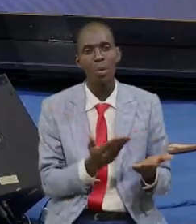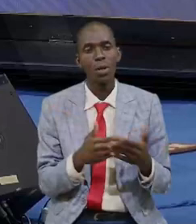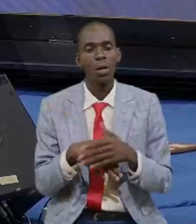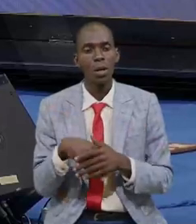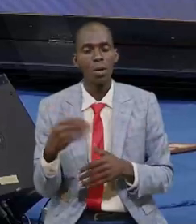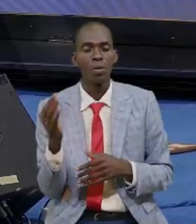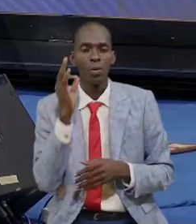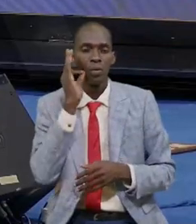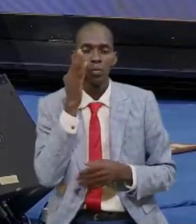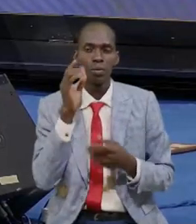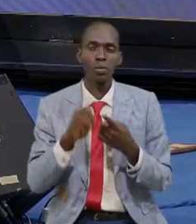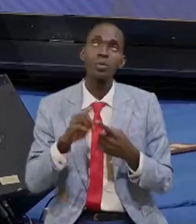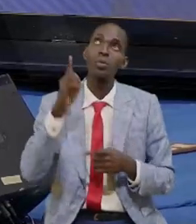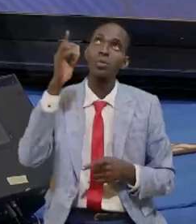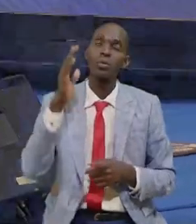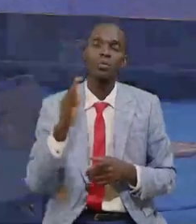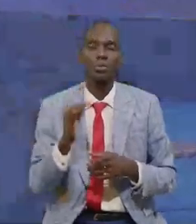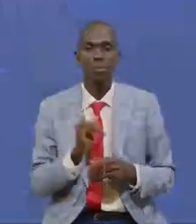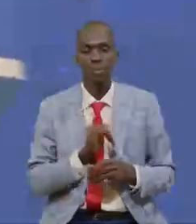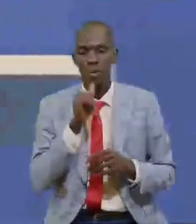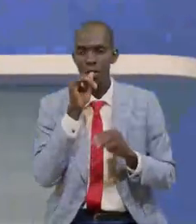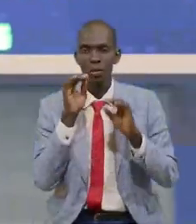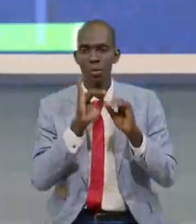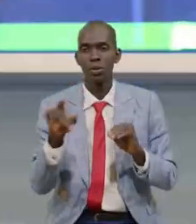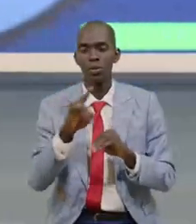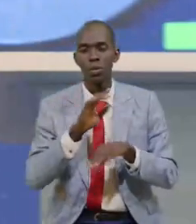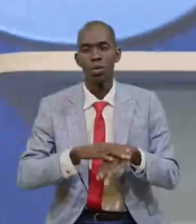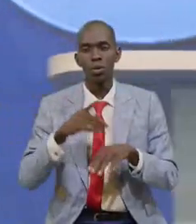fruits pour Dieu. Je vous parle ce soir